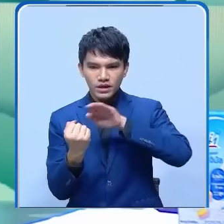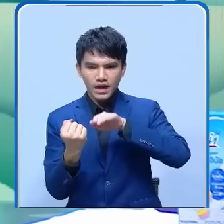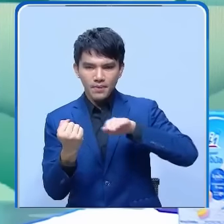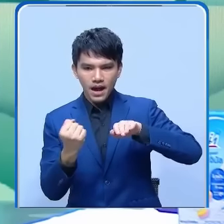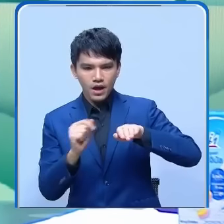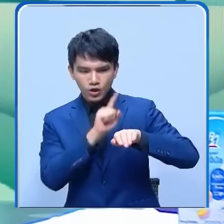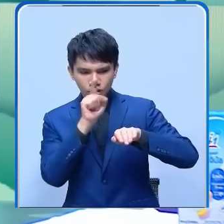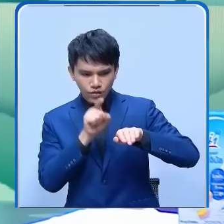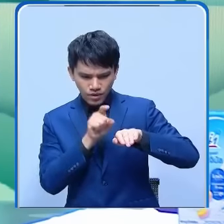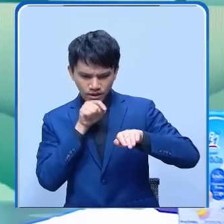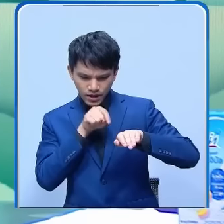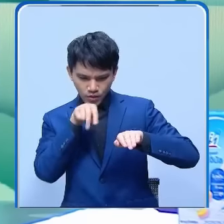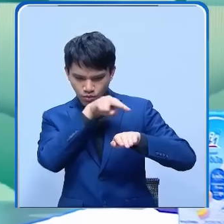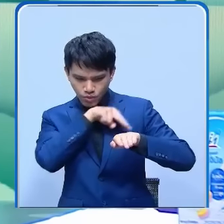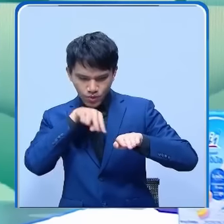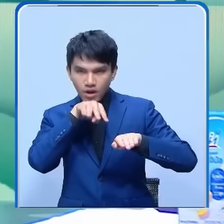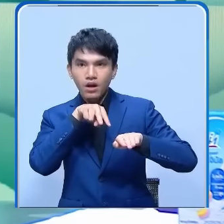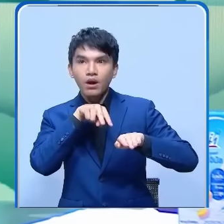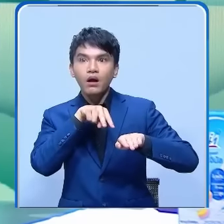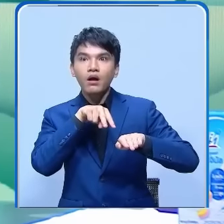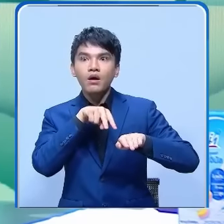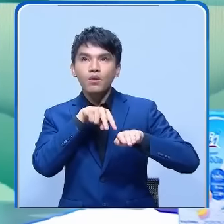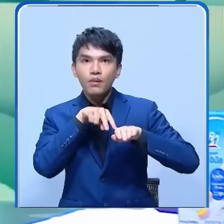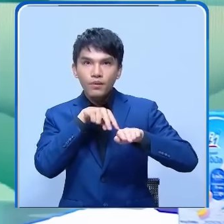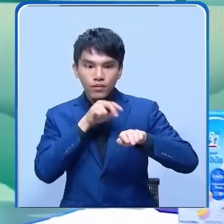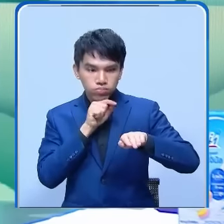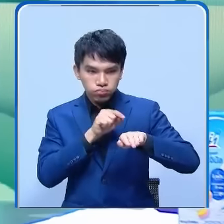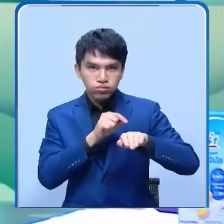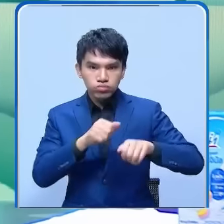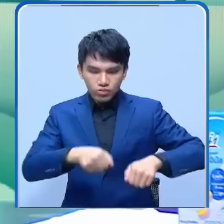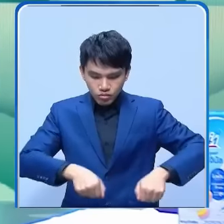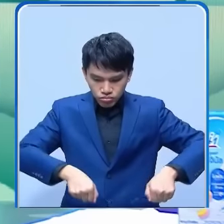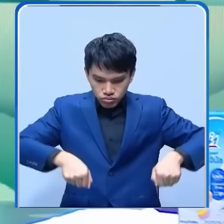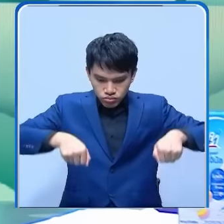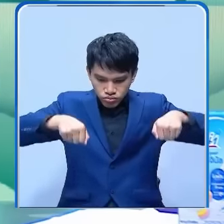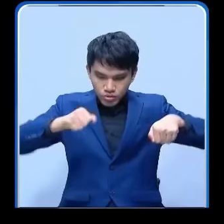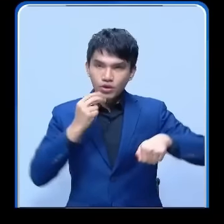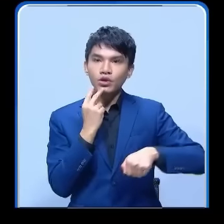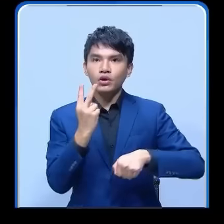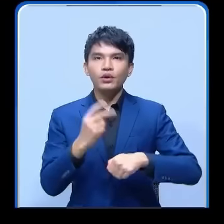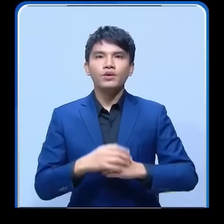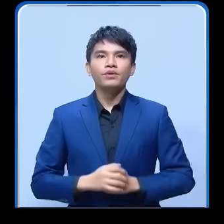ม่ยอมขับไปสุดท้ายทิ้งรถขู่เขาไปดูใกล้ๆเจอกระสอบเพียบเลยกระสอบอะไรไปดูกันหน่อยครับ